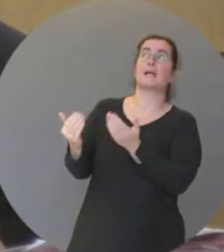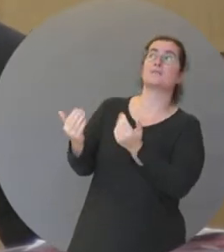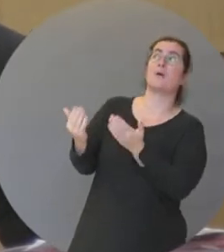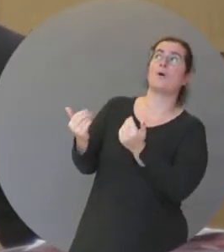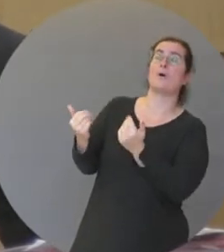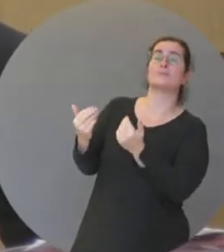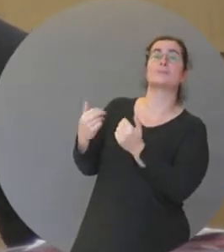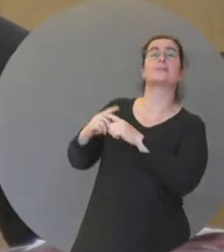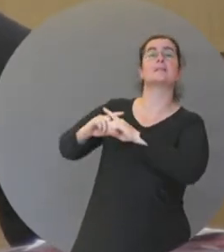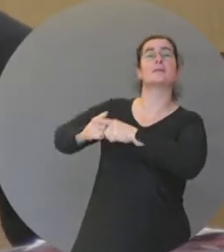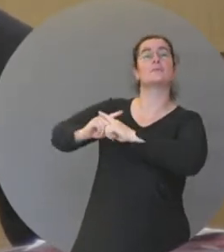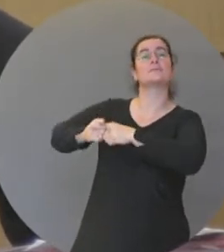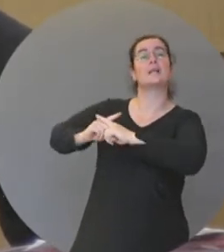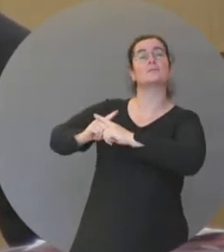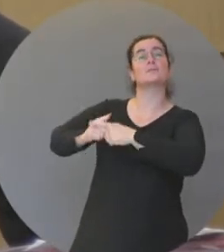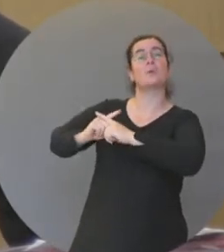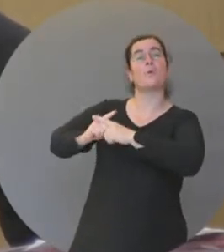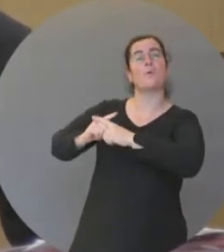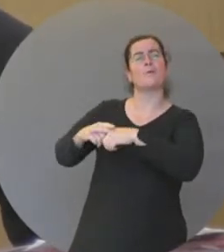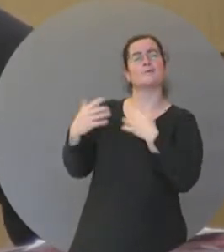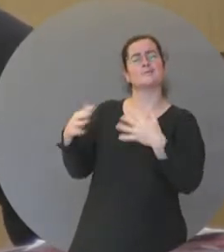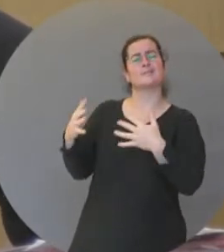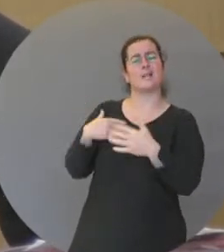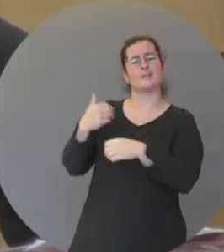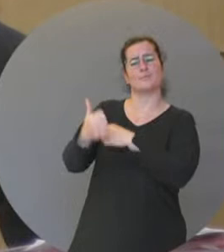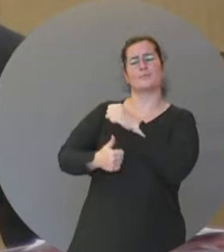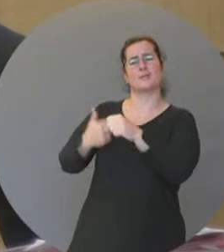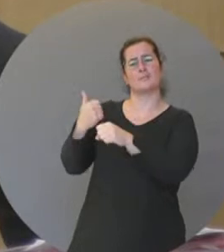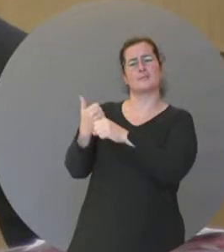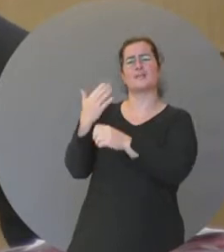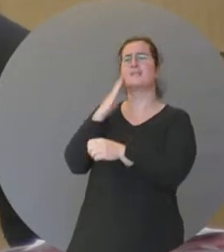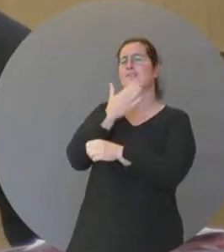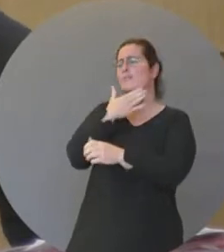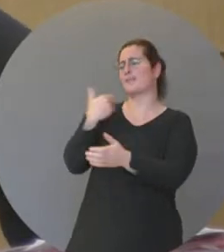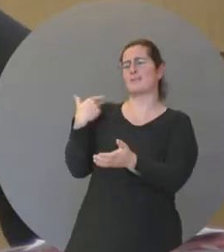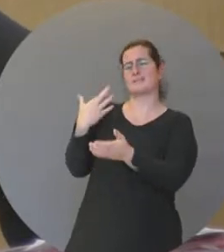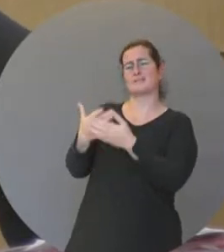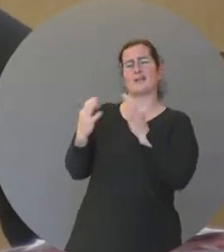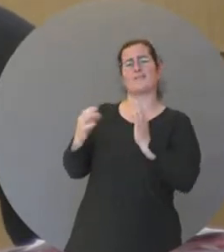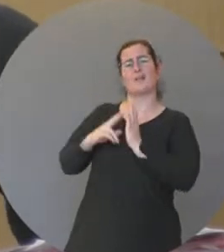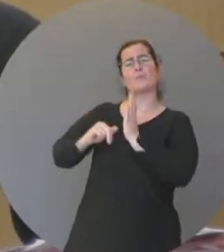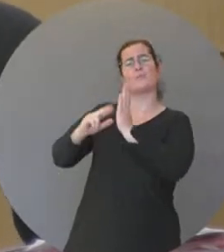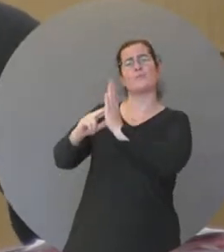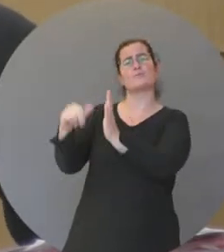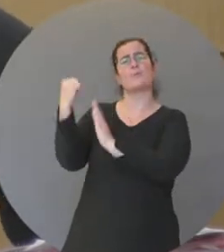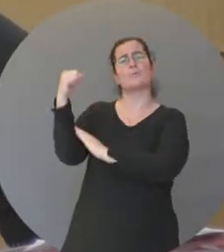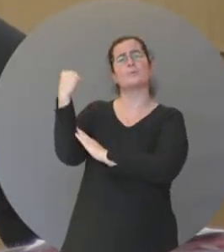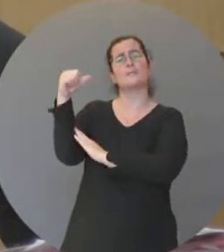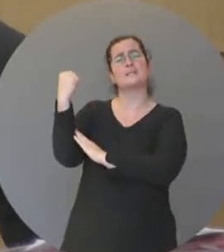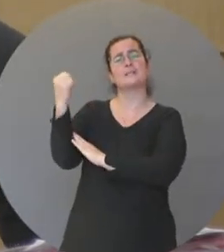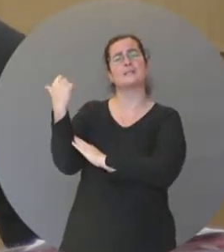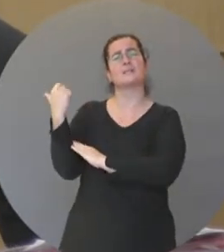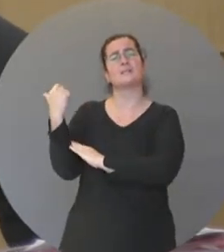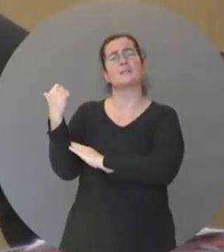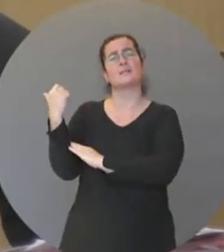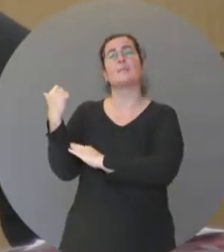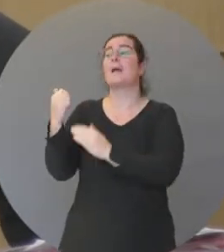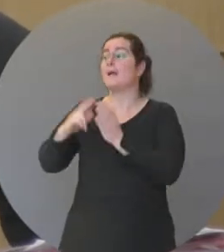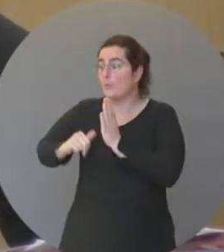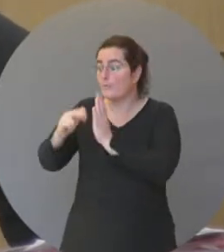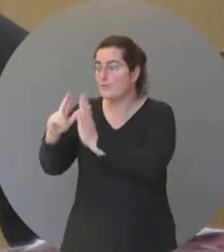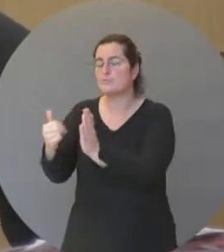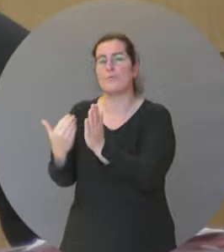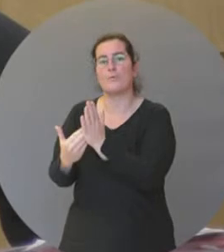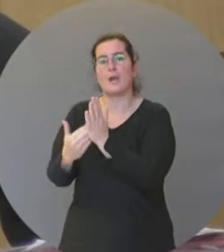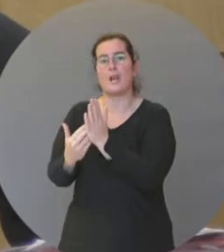négociations qui sont entrepris depuis le début de l'année sur la convention une convention unique en est pour en décompte mais enfin qui a une convention et X